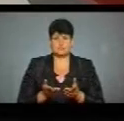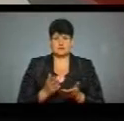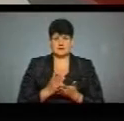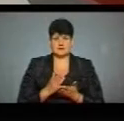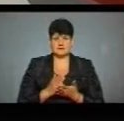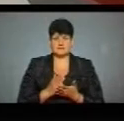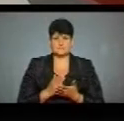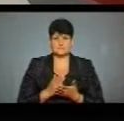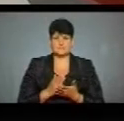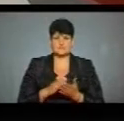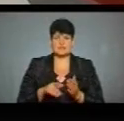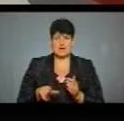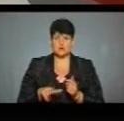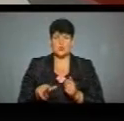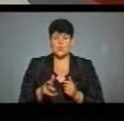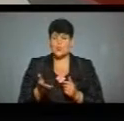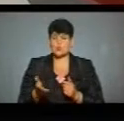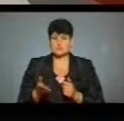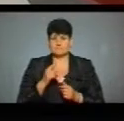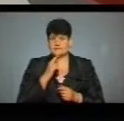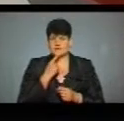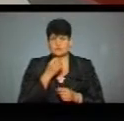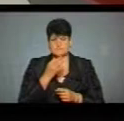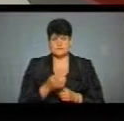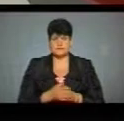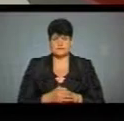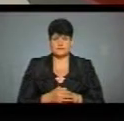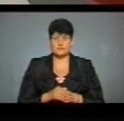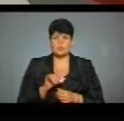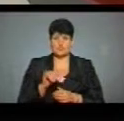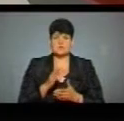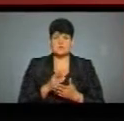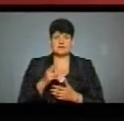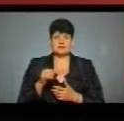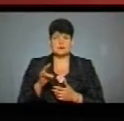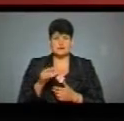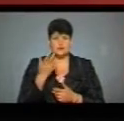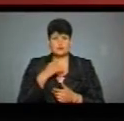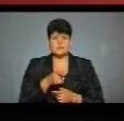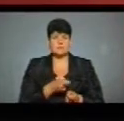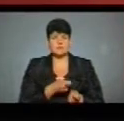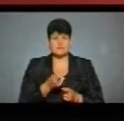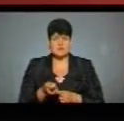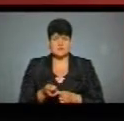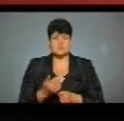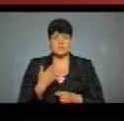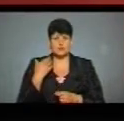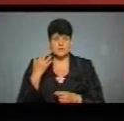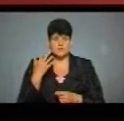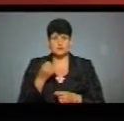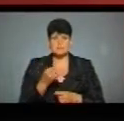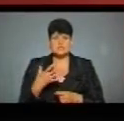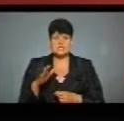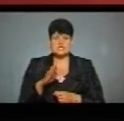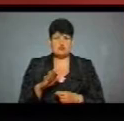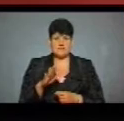перебуває на дорогах, тяжко встановити. Ну, теж у вас є дані, коли вони були ввезені, і уявімо, що 15 вересня